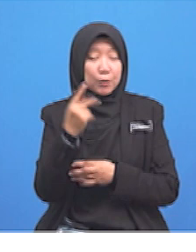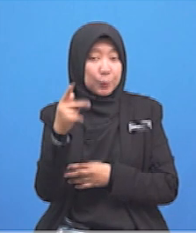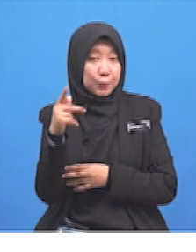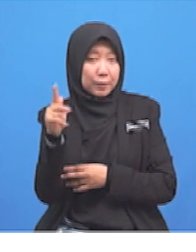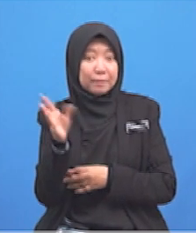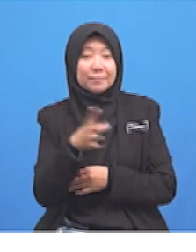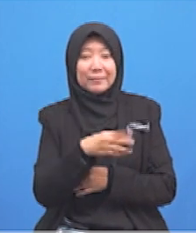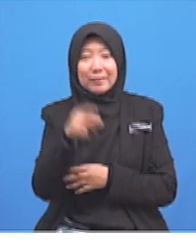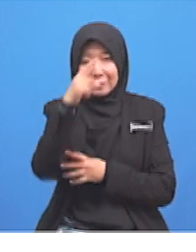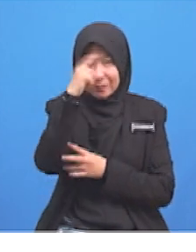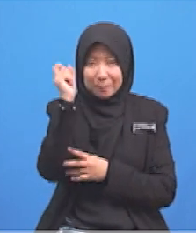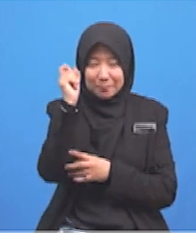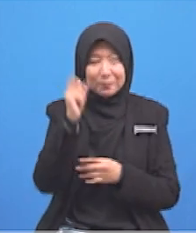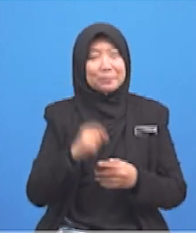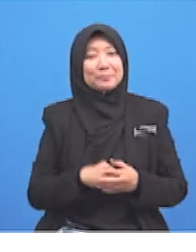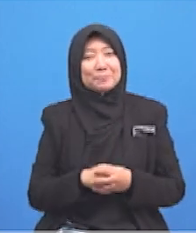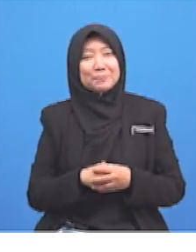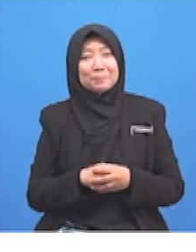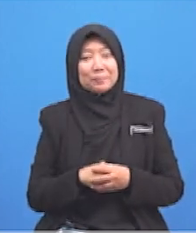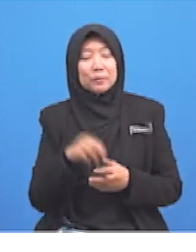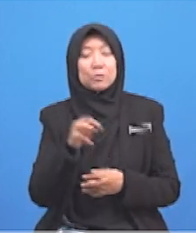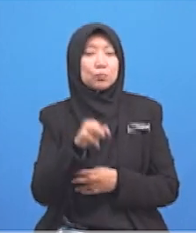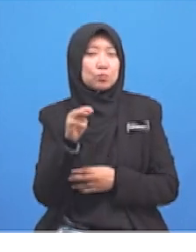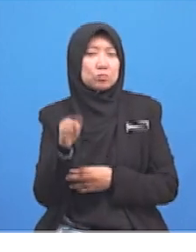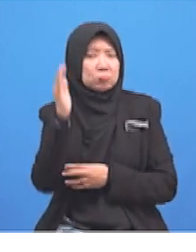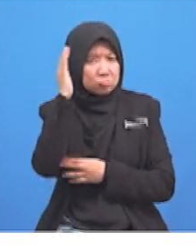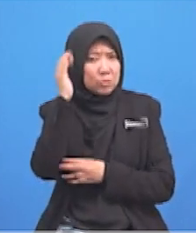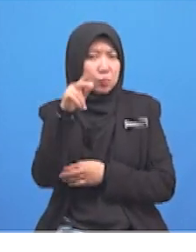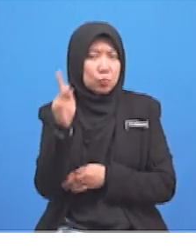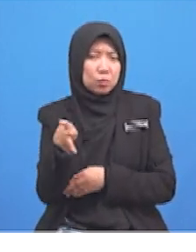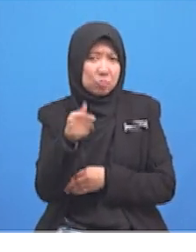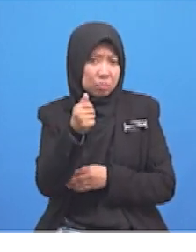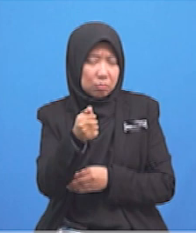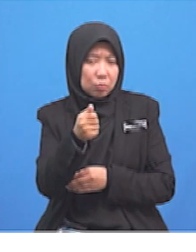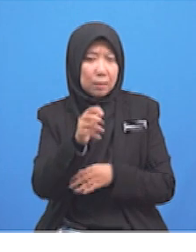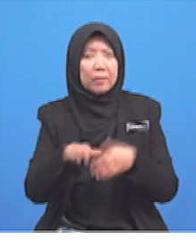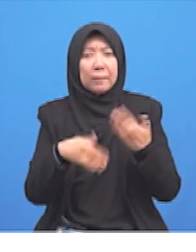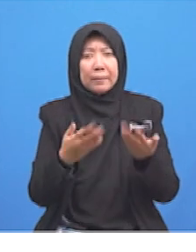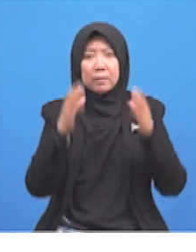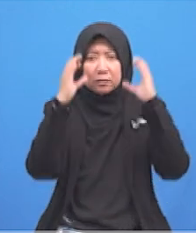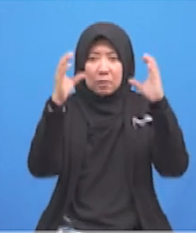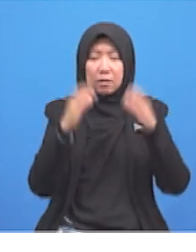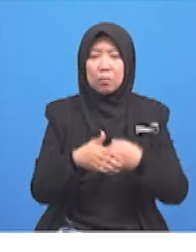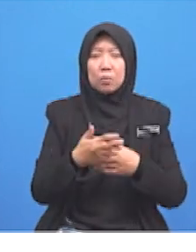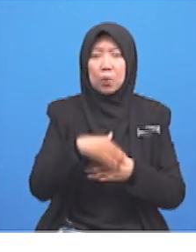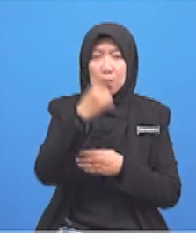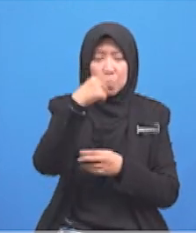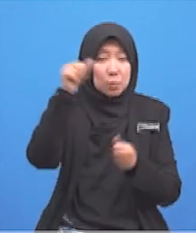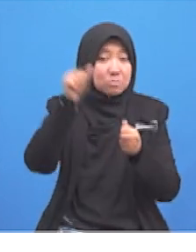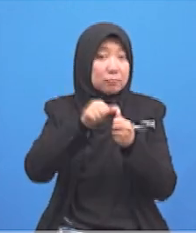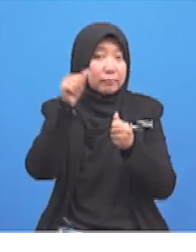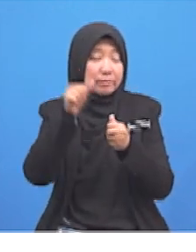kuning dan hitam. Murid-murid, tahukah kamu bagaimana cara mudah untuk